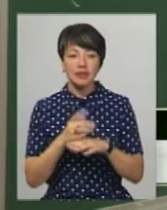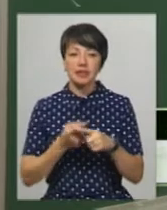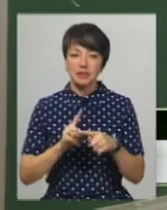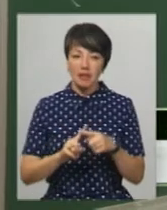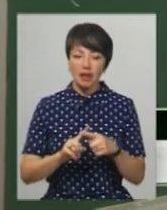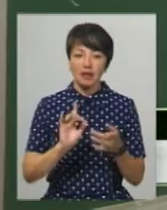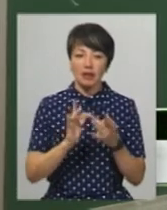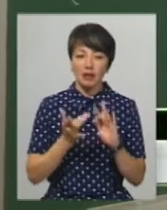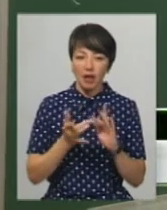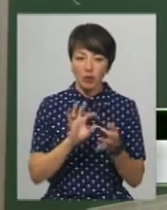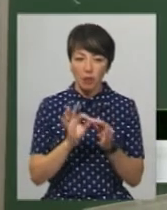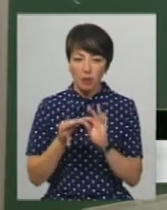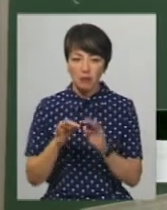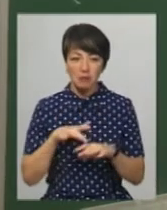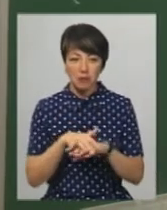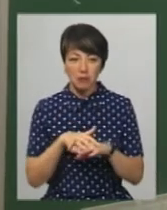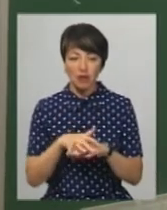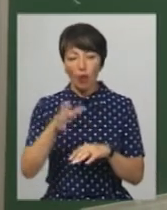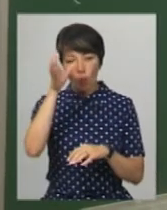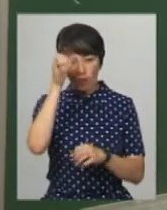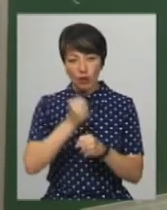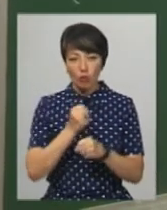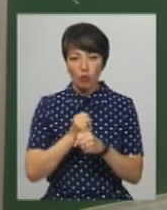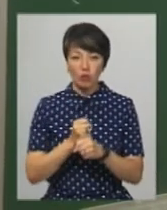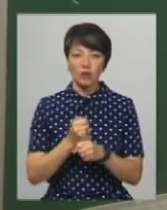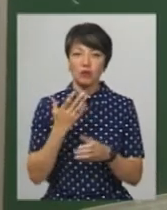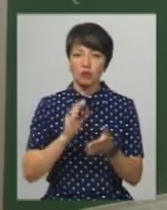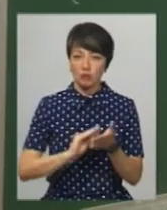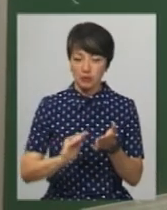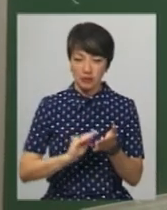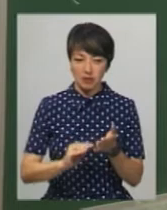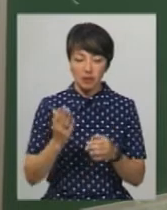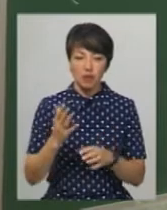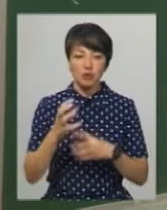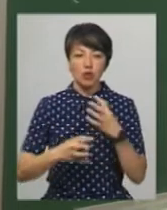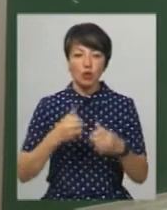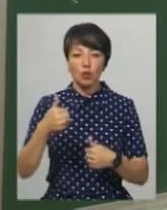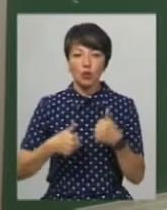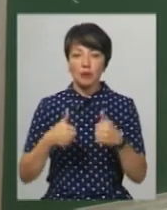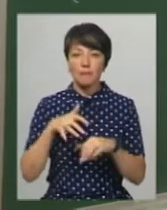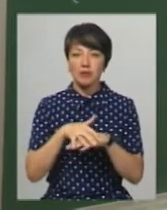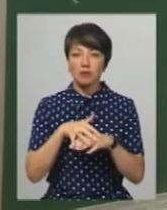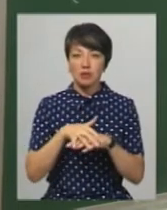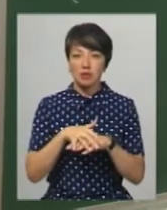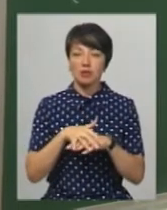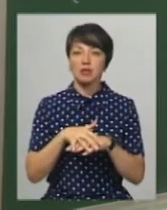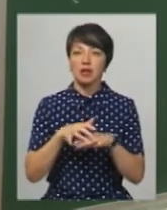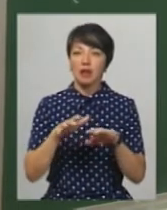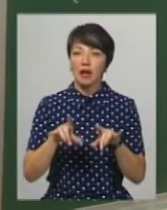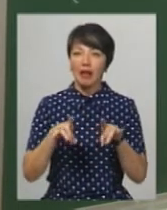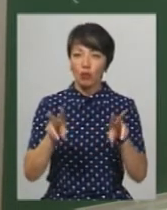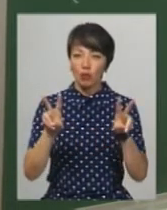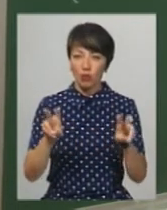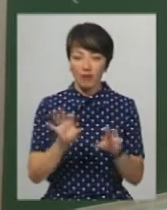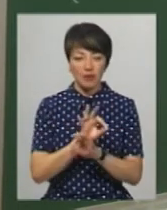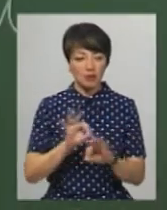і інтернет-олімпіада з математики, наукова робота, про яку я вже говорила, міжнародний конкурс математичний «Кінгуру», це там постійно